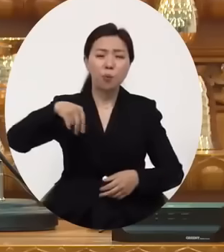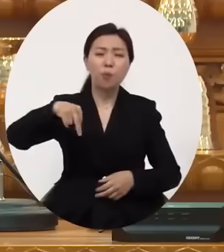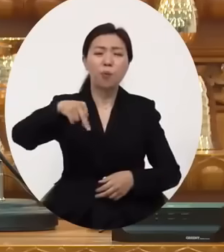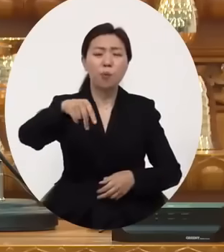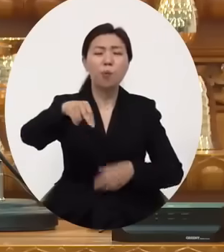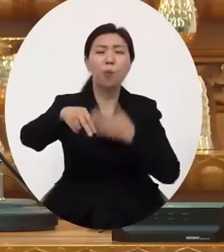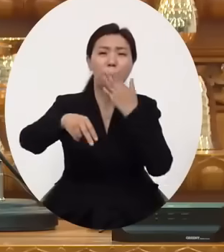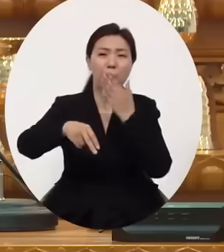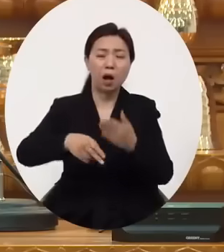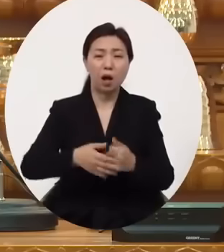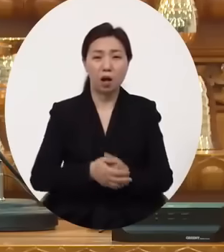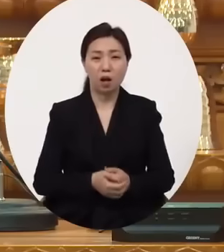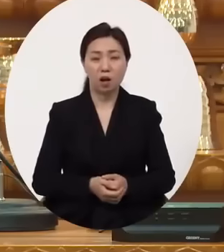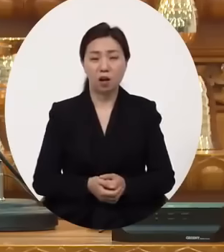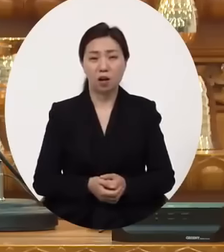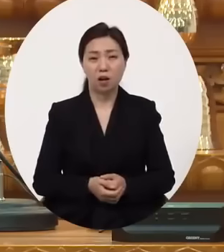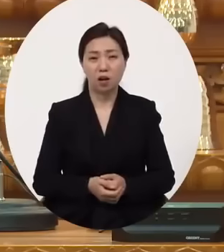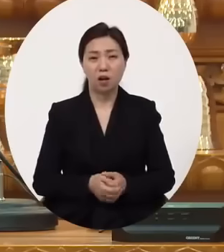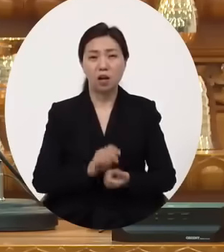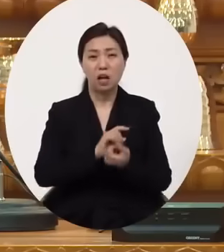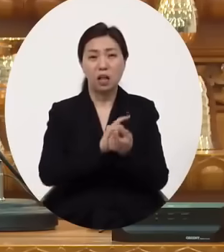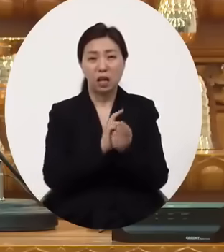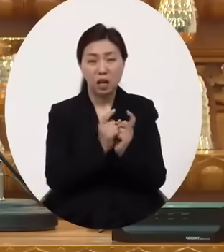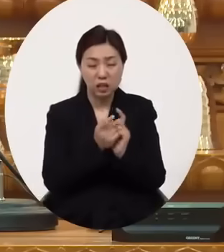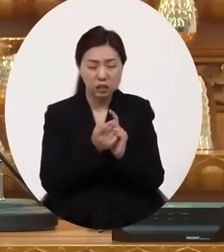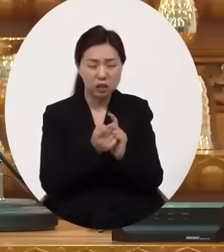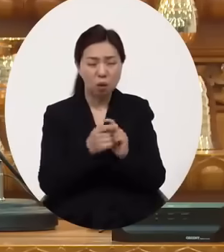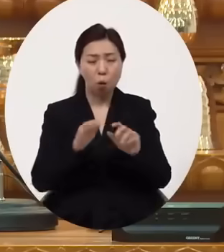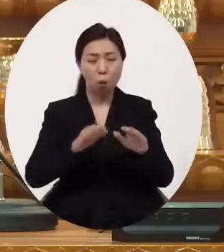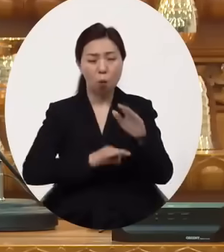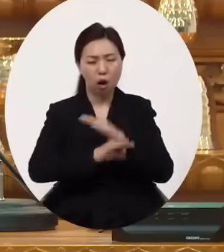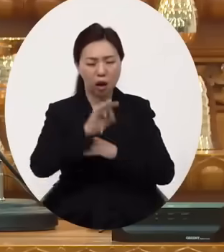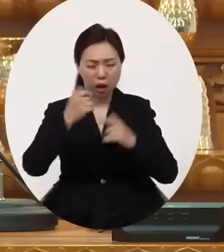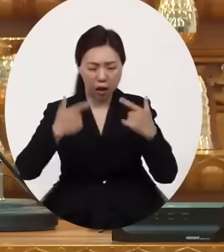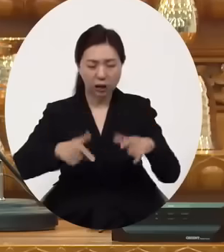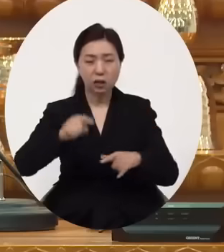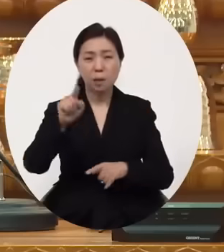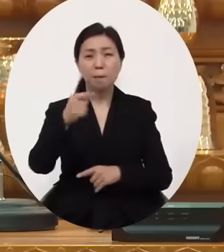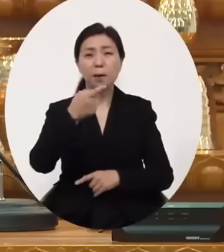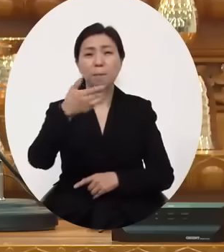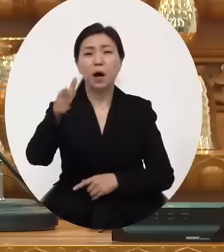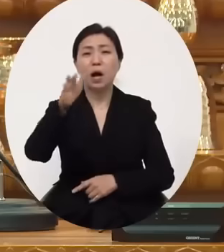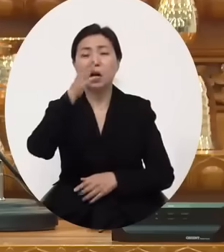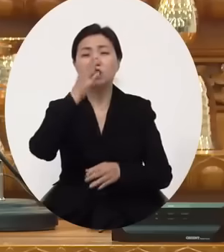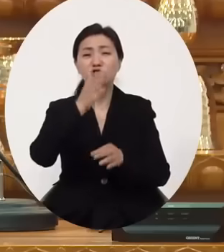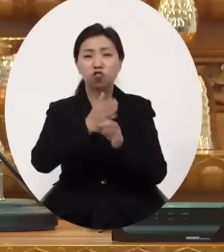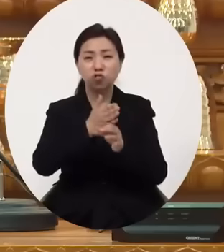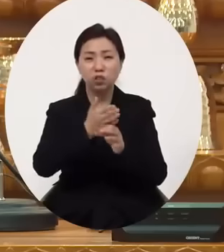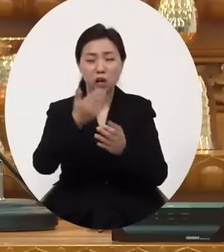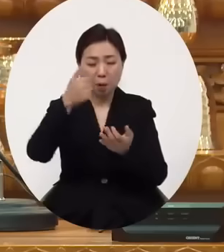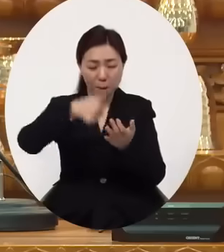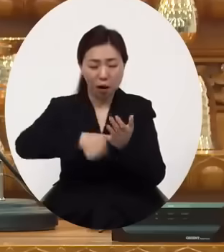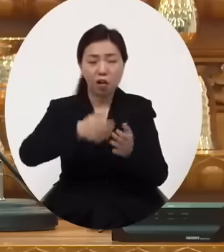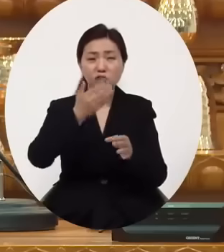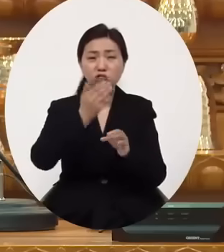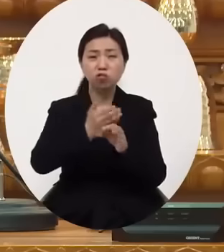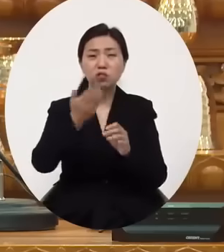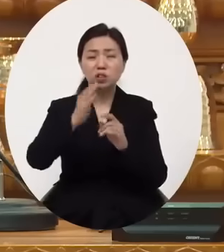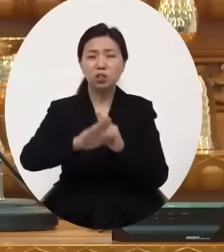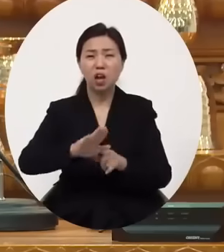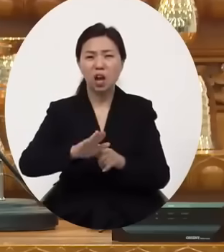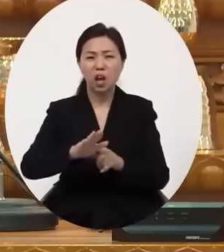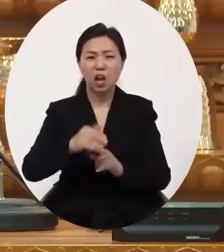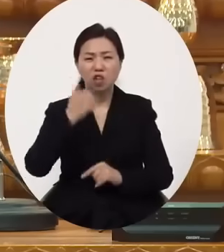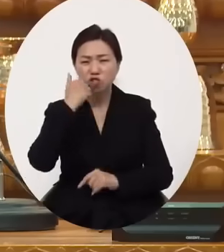오늘 아침에 이러시거든. 대신에 자기는 빨리는 못하고 천천히 한다. 그 노인들이 하루 종일 집에